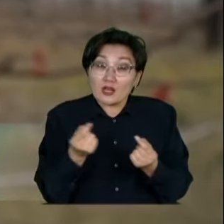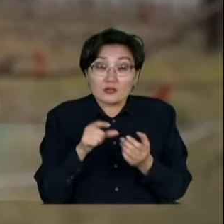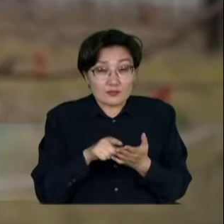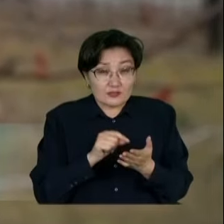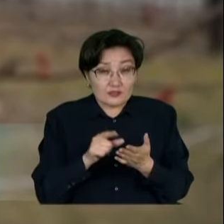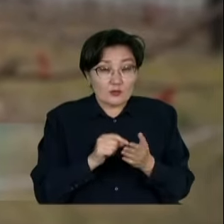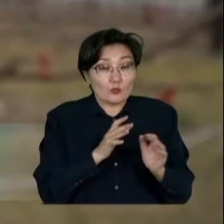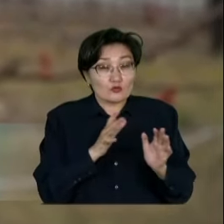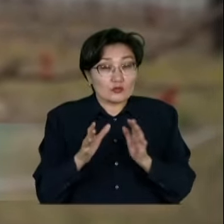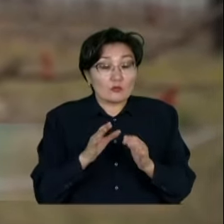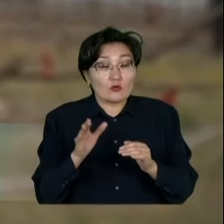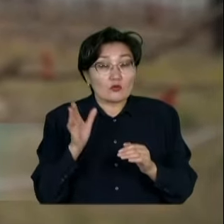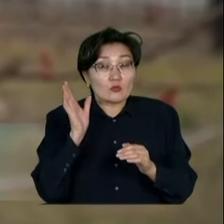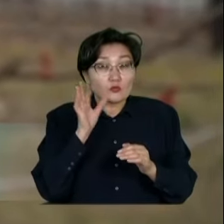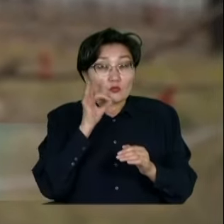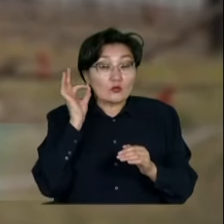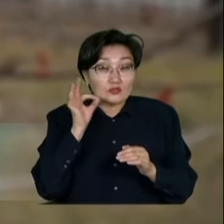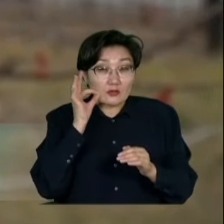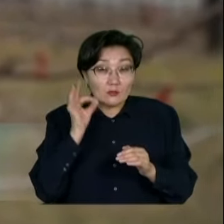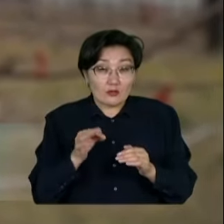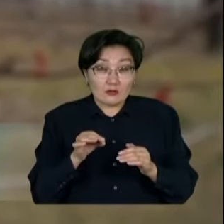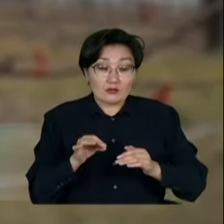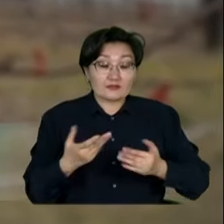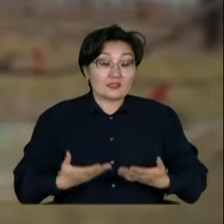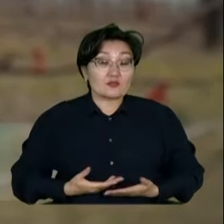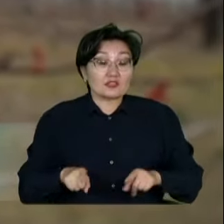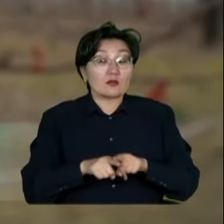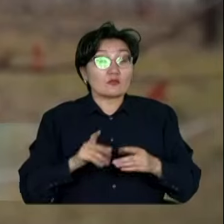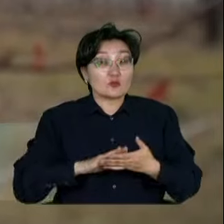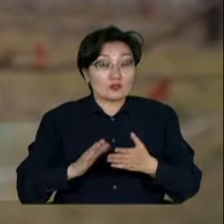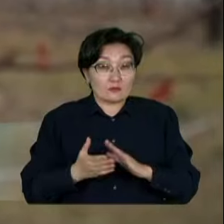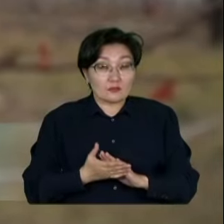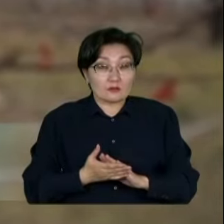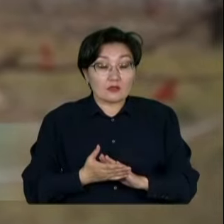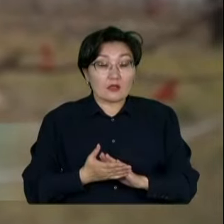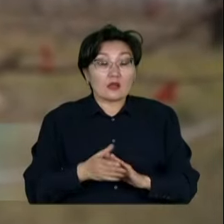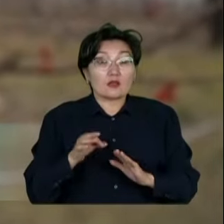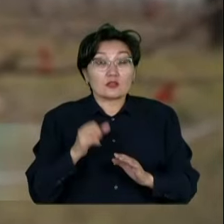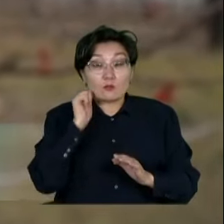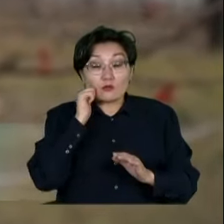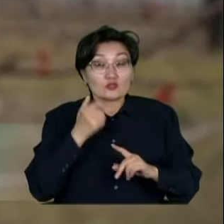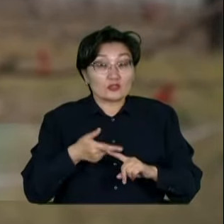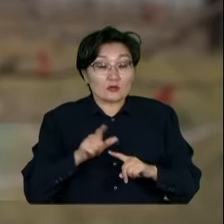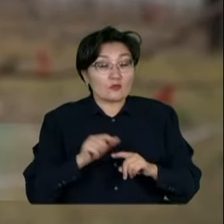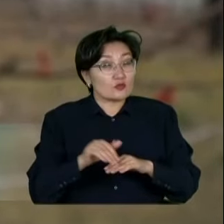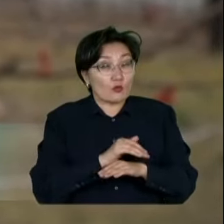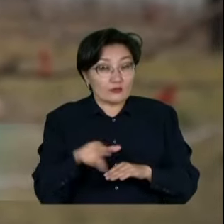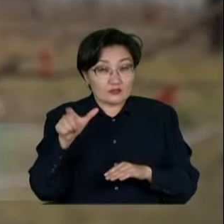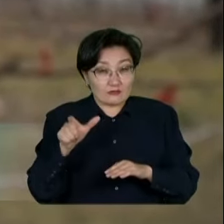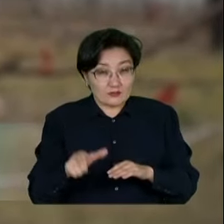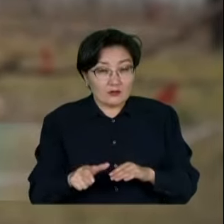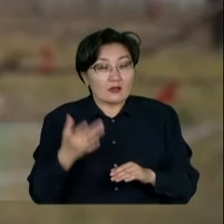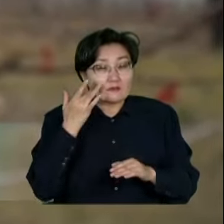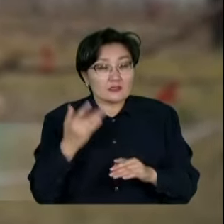она содержит котика. Несмотря на то, что она живет в таких условиях, она очень добрый человек,